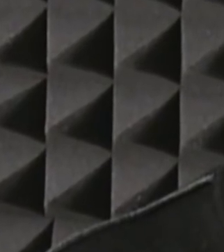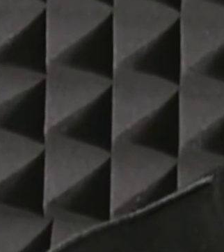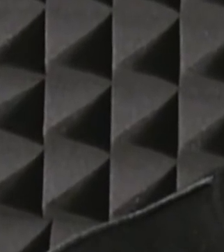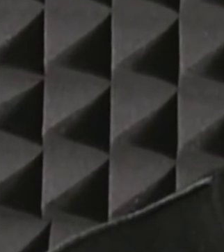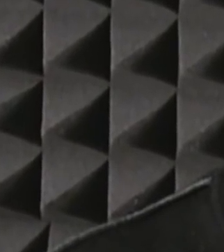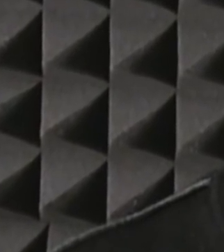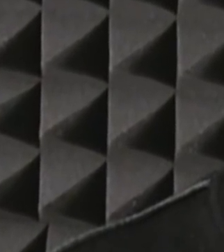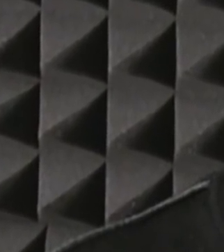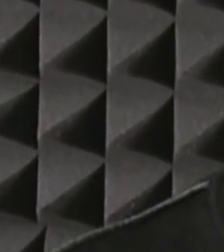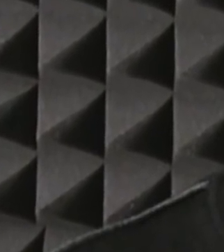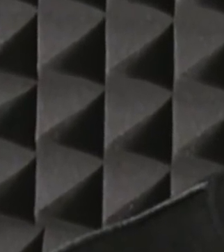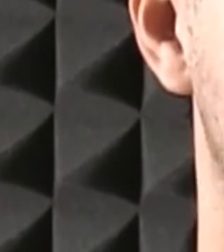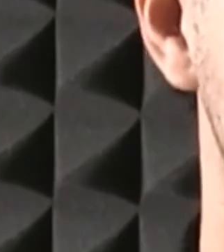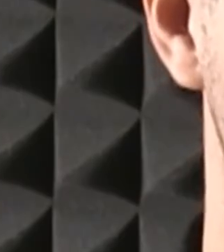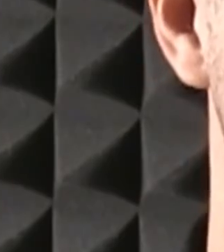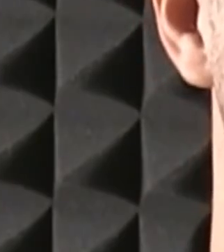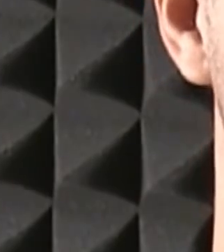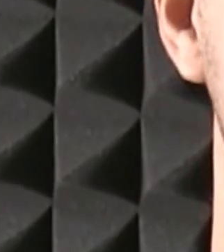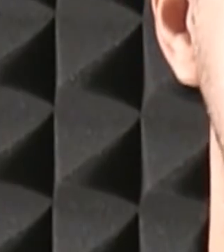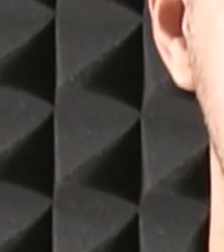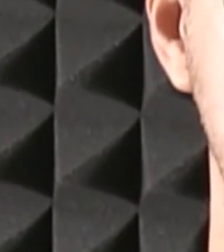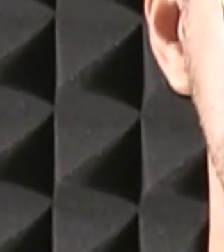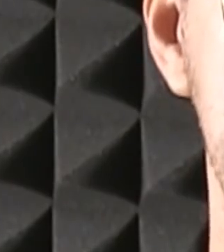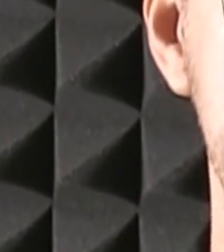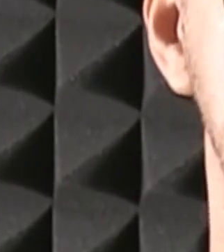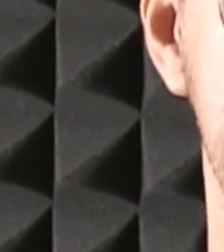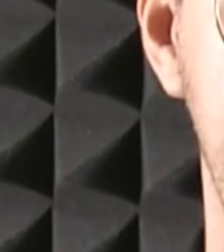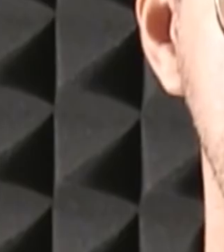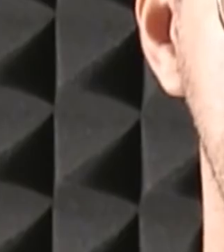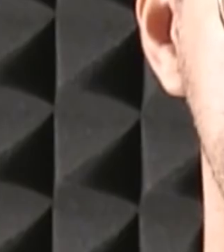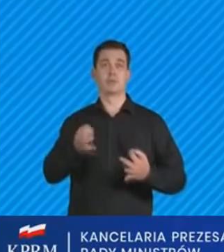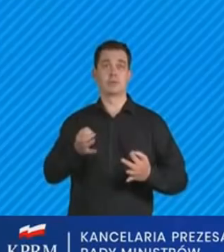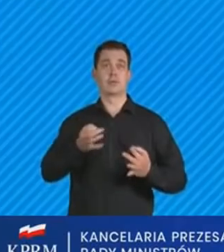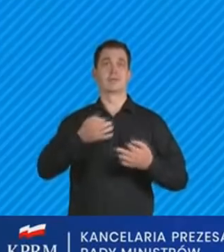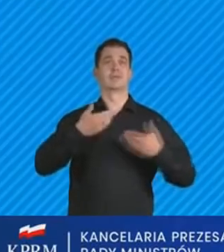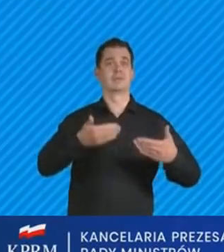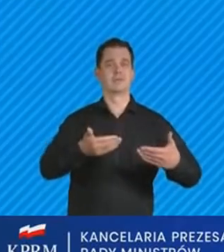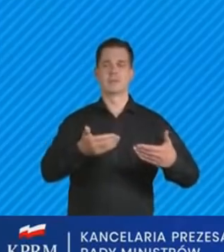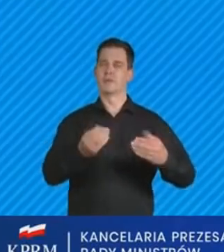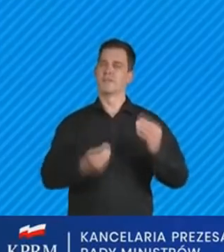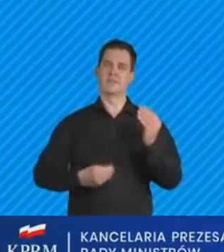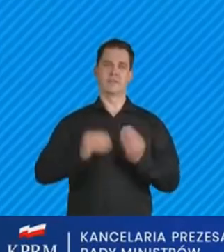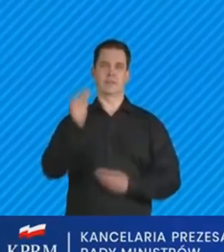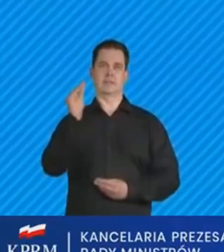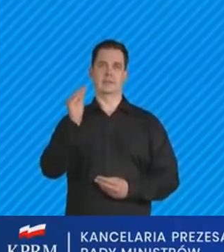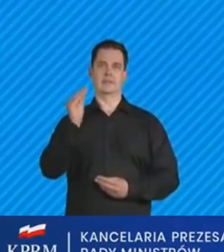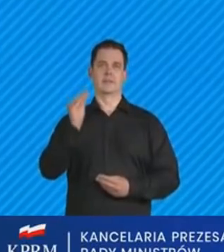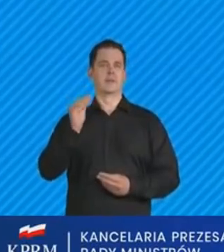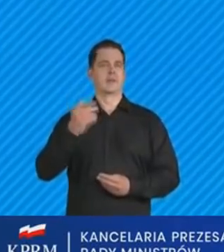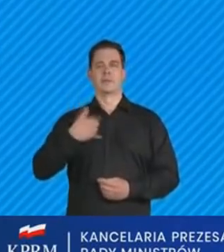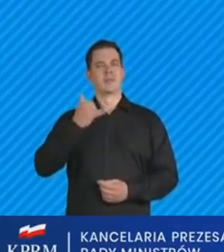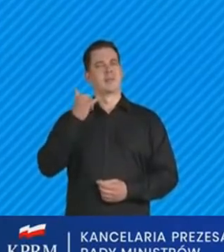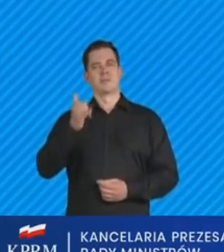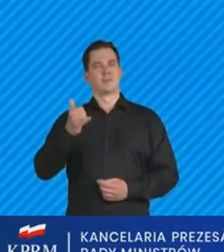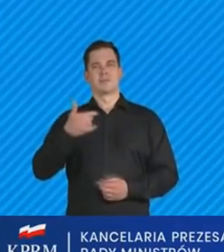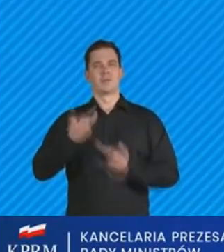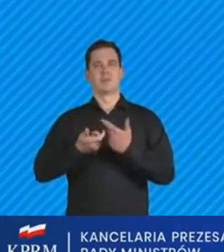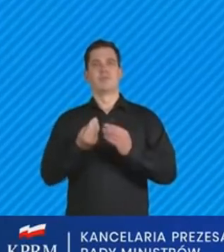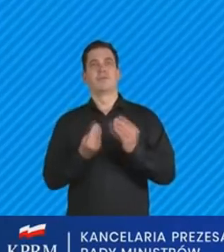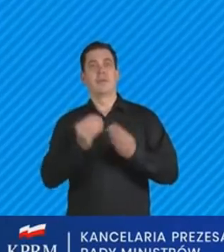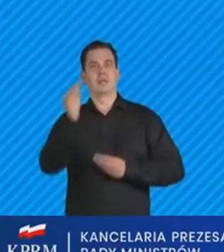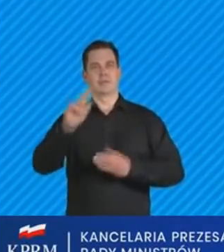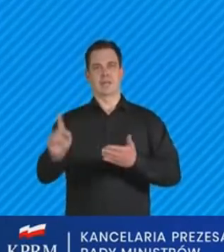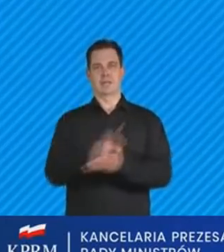zrobili ludzie oczywiście ruszyli na cmentarzach nie chcemy doprowadzić do zwiększenia ryzyka